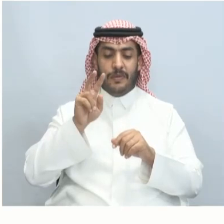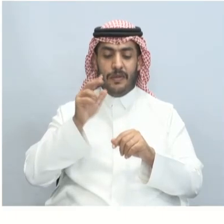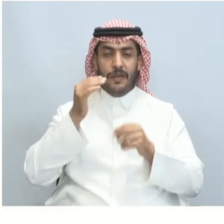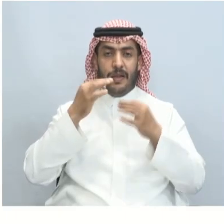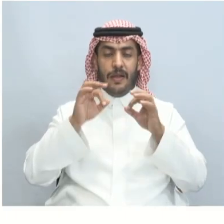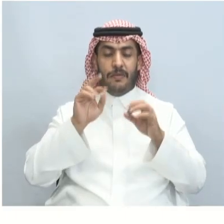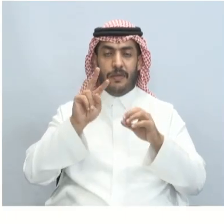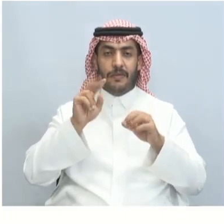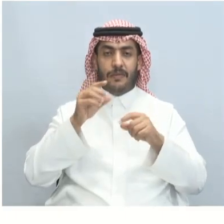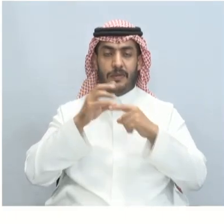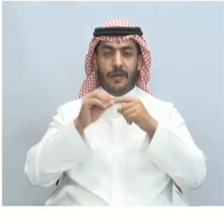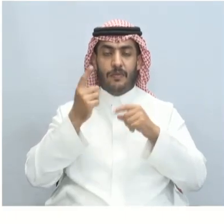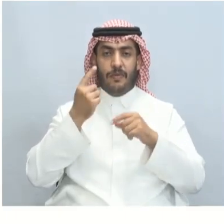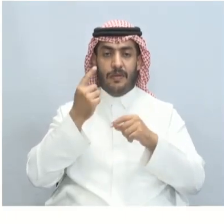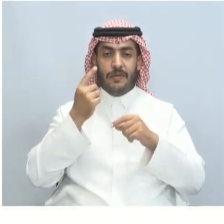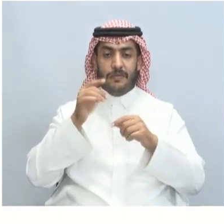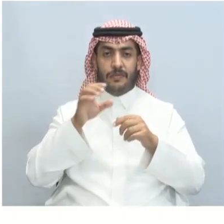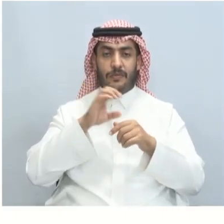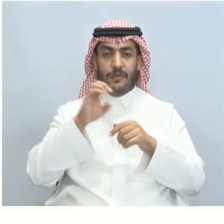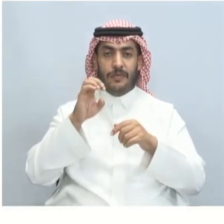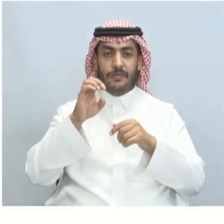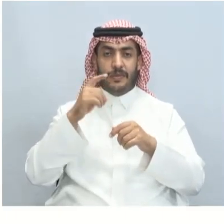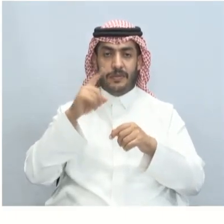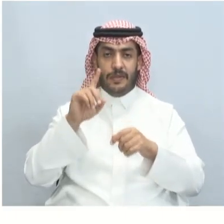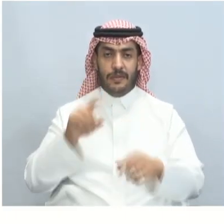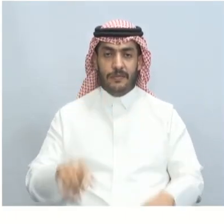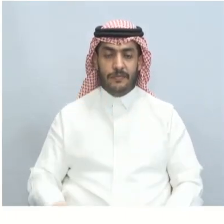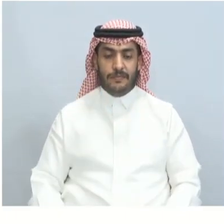الاحداثيات هو 2 وسالب واح هو الاجابه